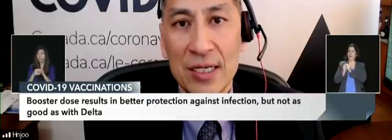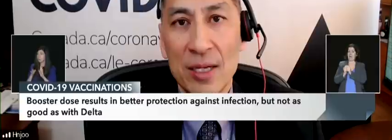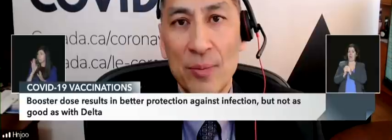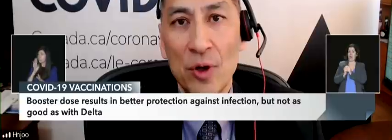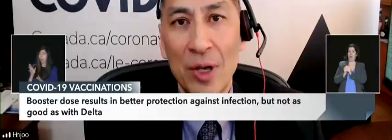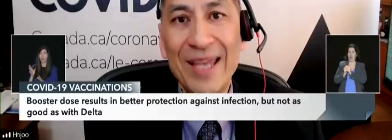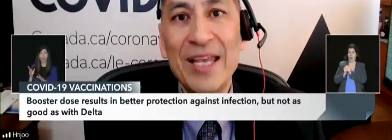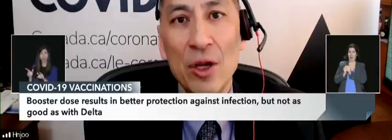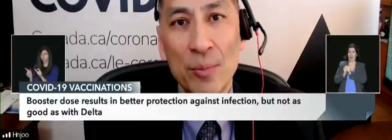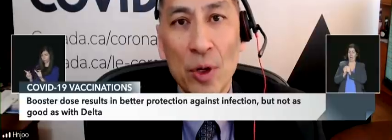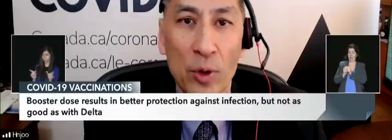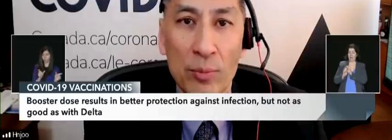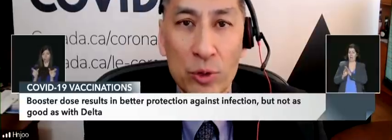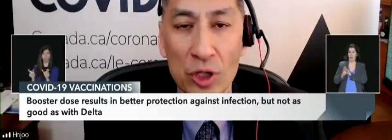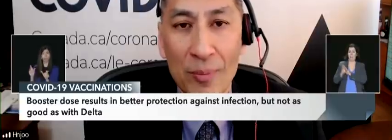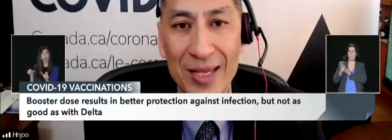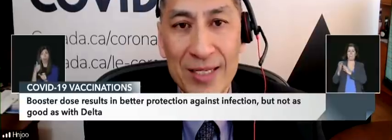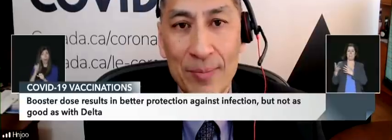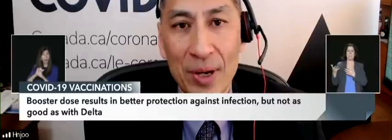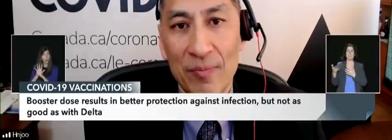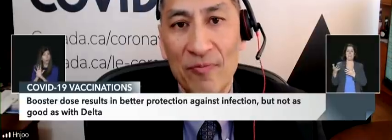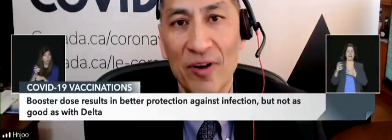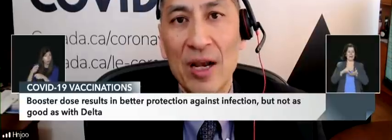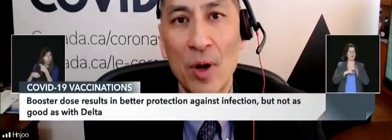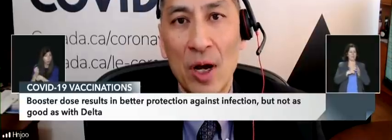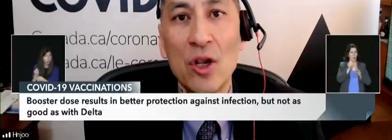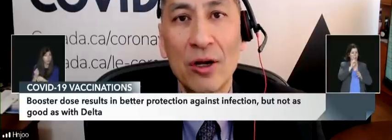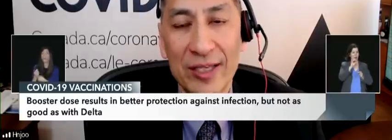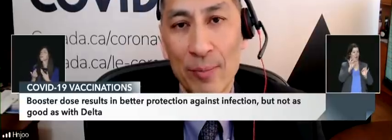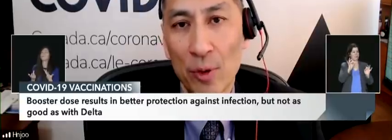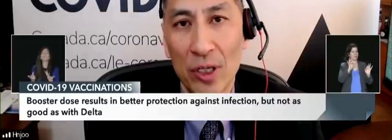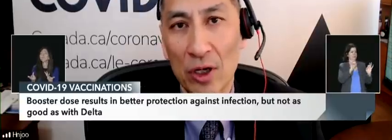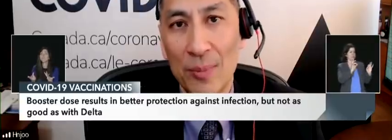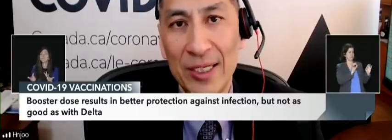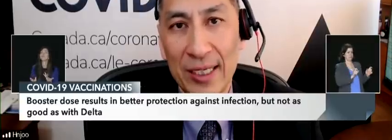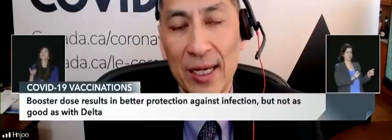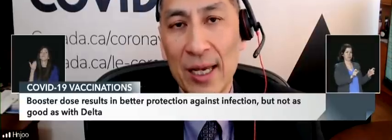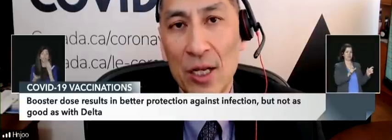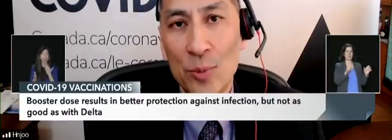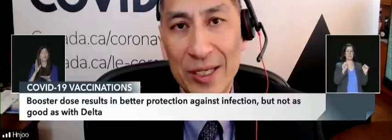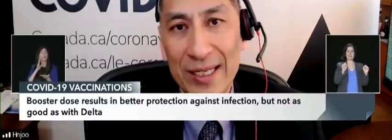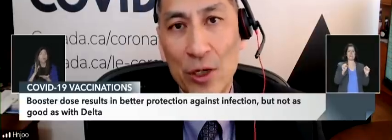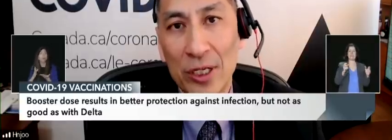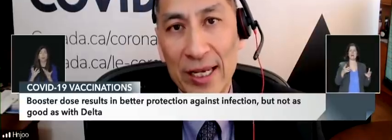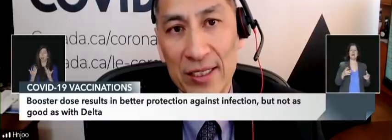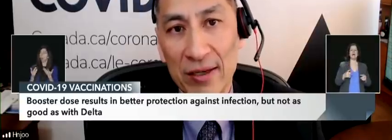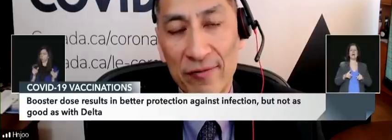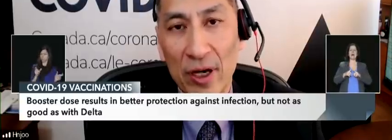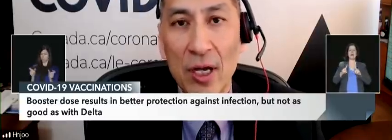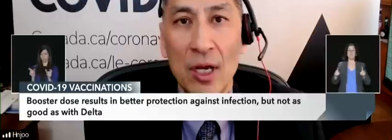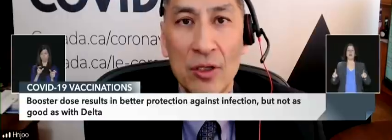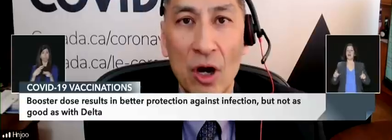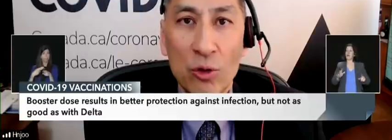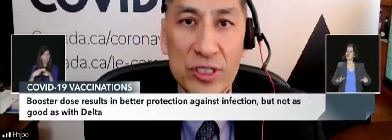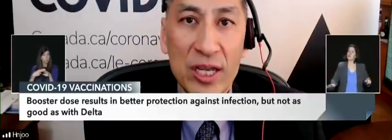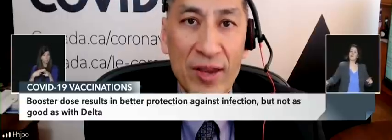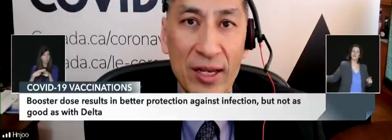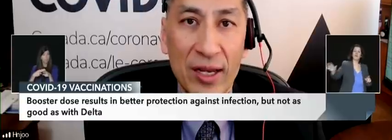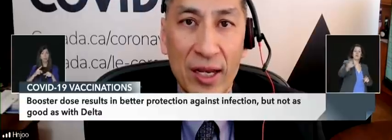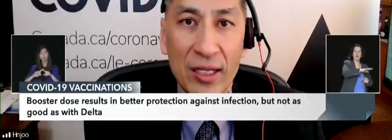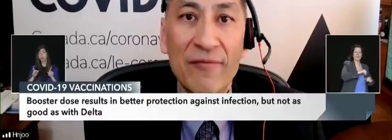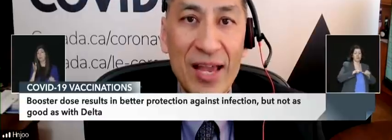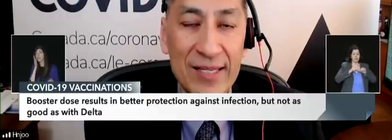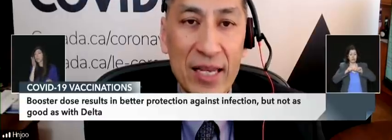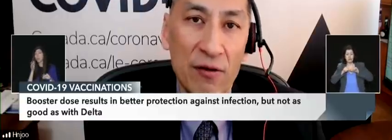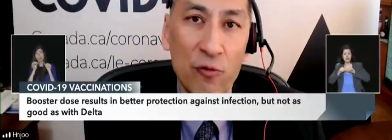ça peut aider un peu pour un bout de temps, mais ce n pas vraiment à long terme pour l'immunité collective. Donc, aussi